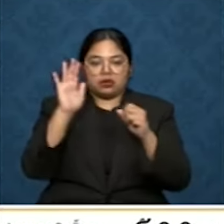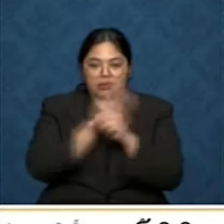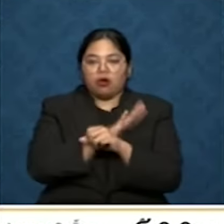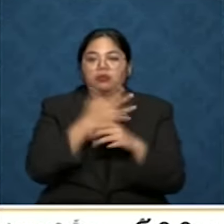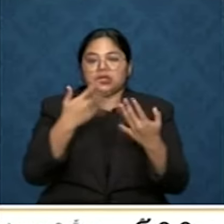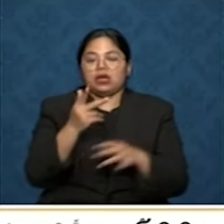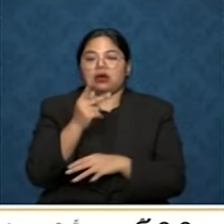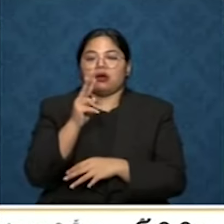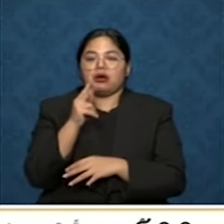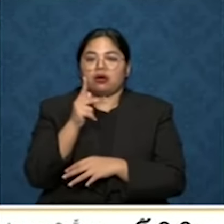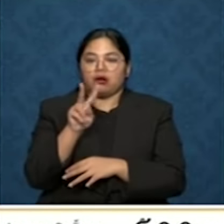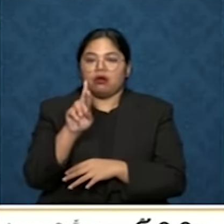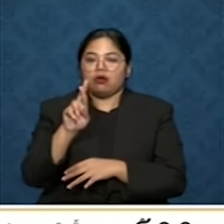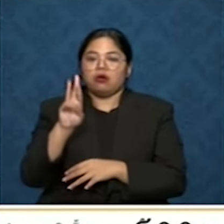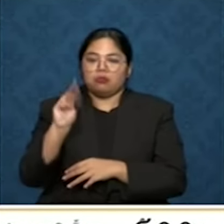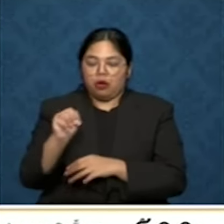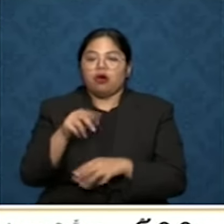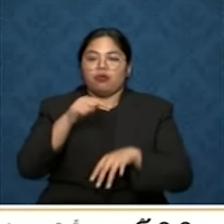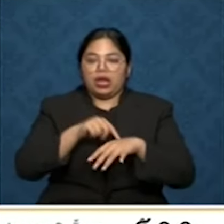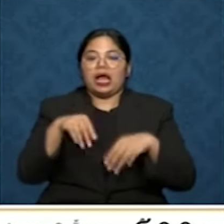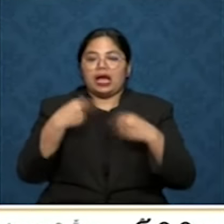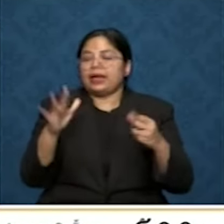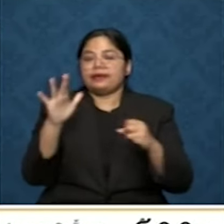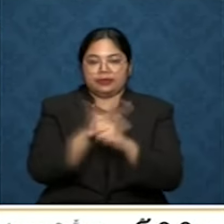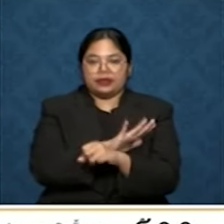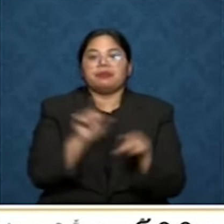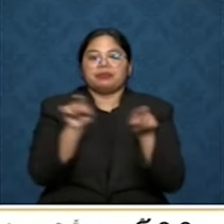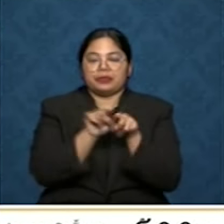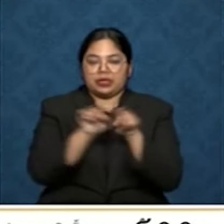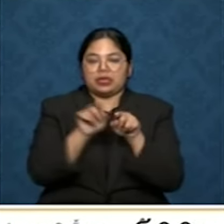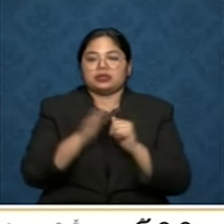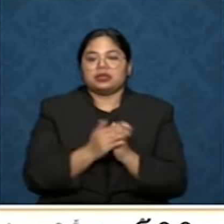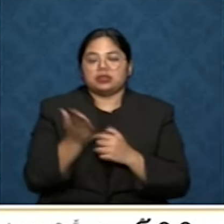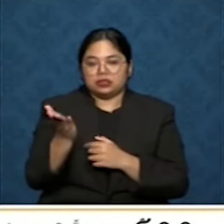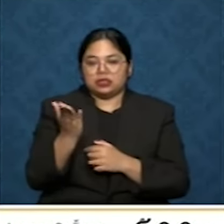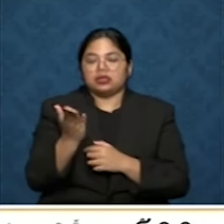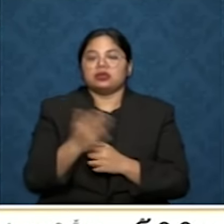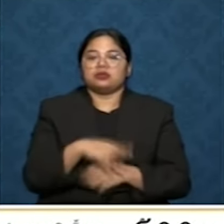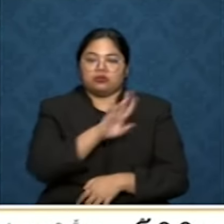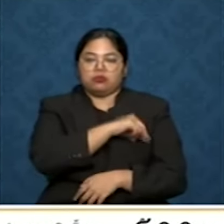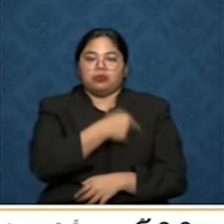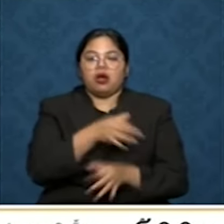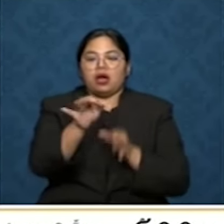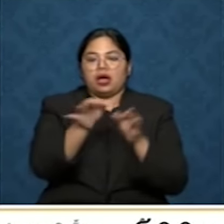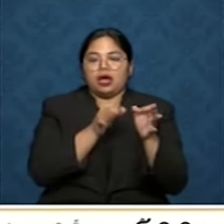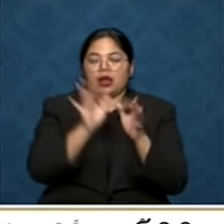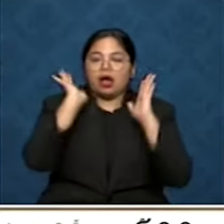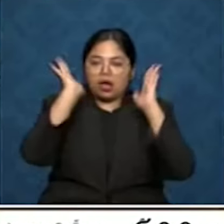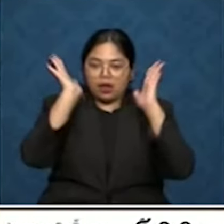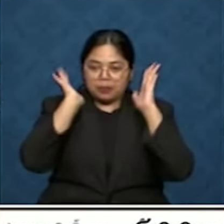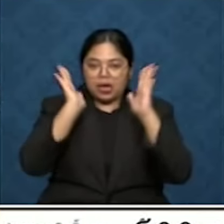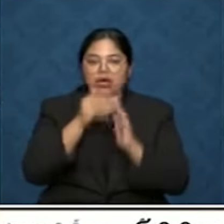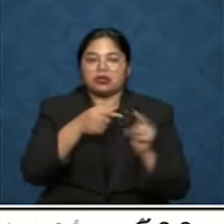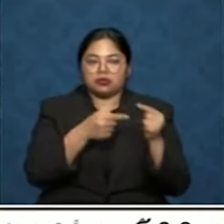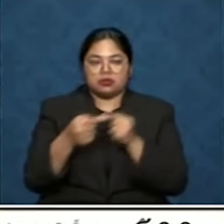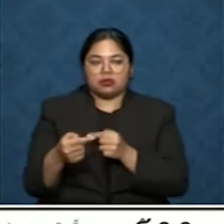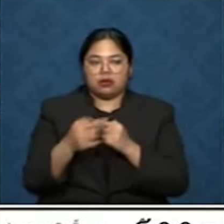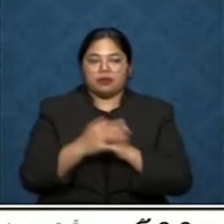ผมก็จะให้เวลาเต็มที่เช่นกันนะครับเชิญคุณหมอวโยครับขอบคุณท่านประธานครับผมวโยนะครับต่อนะ